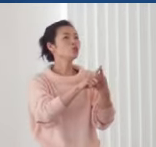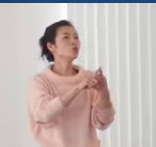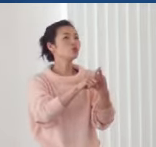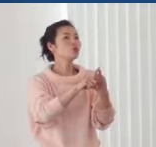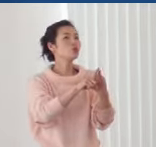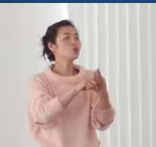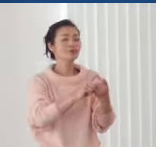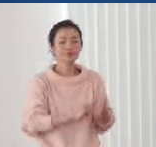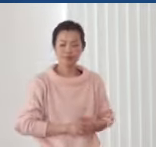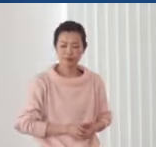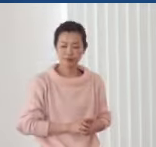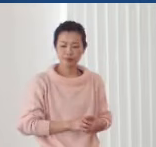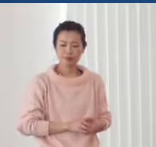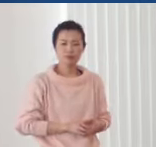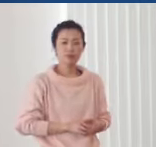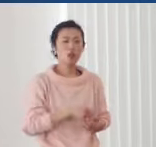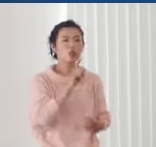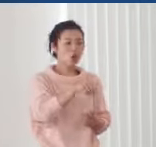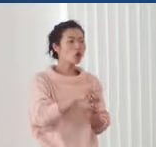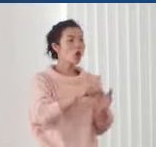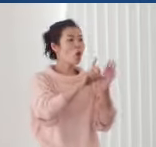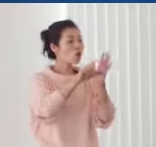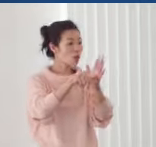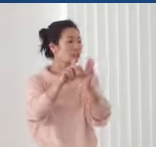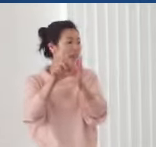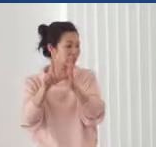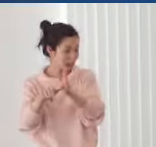まあ、その時々っていうか、